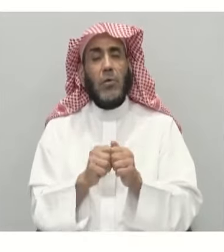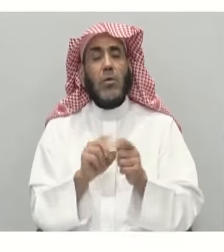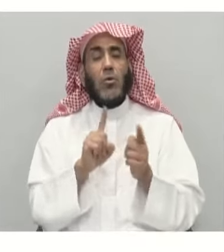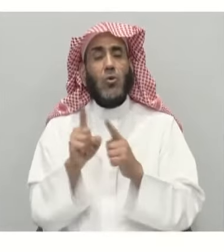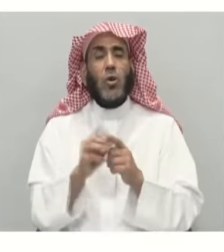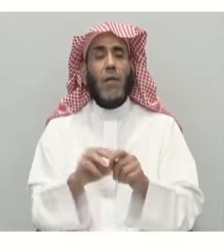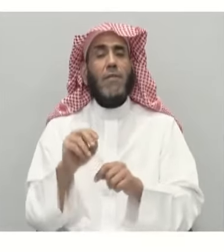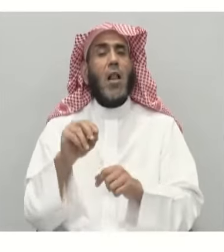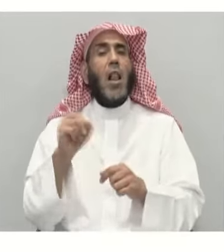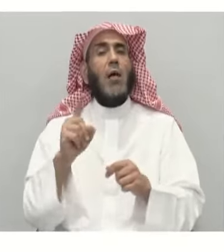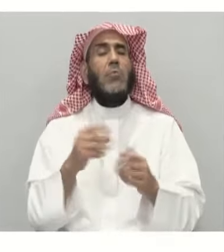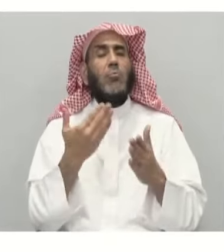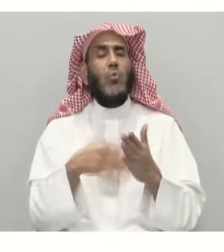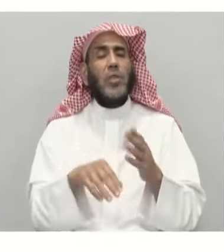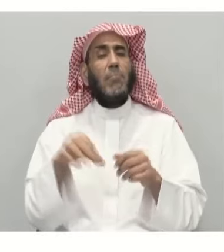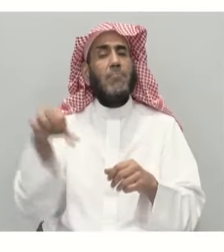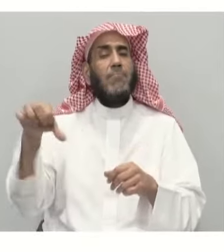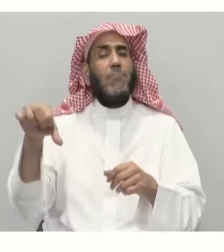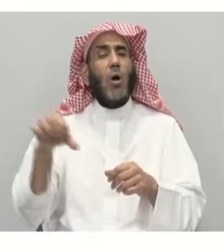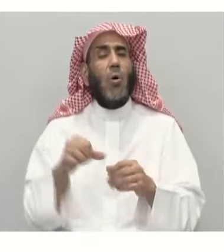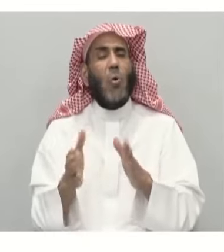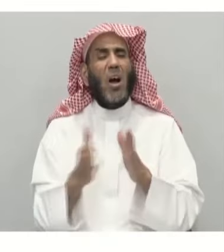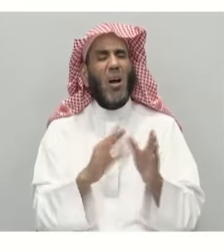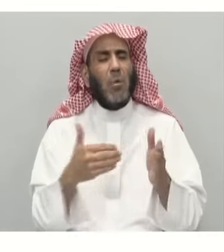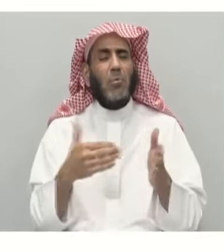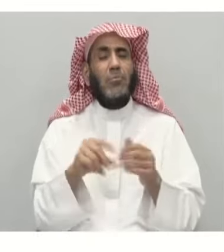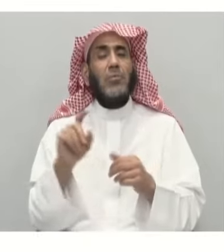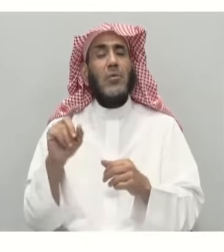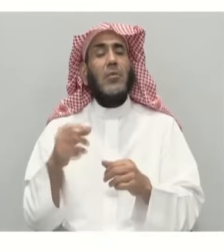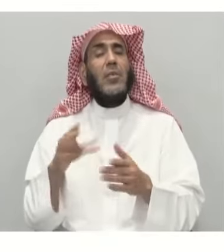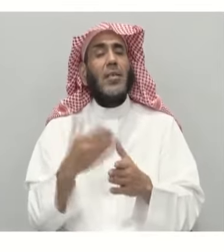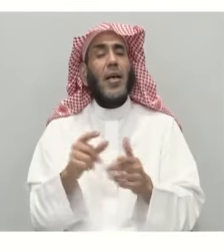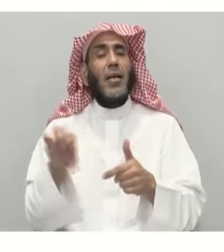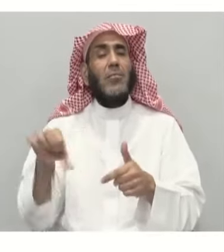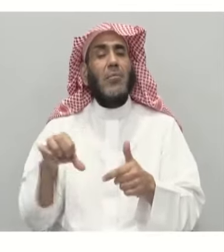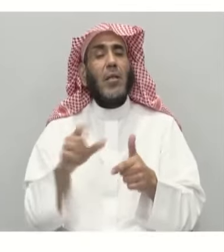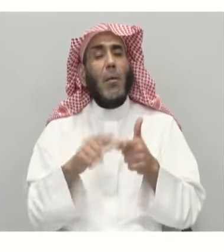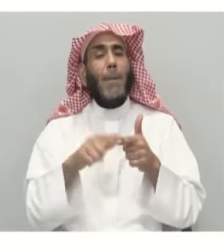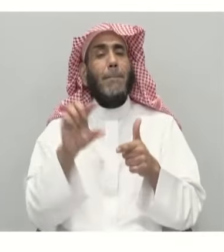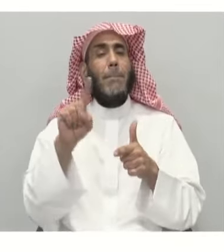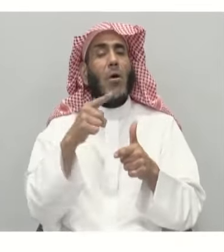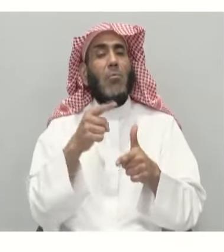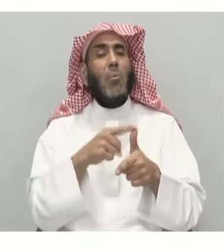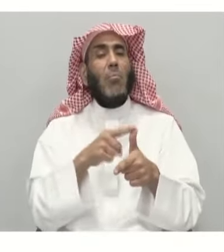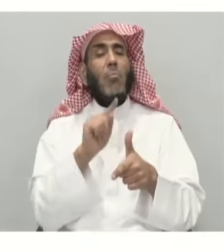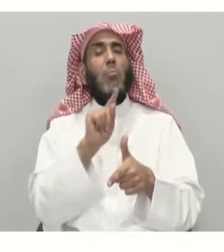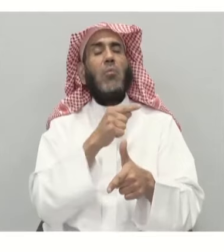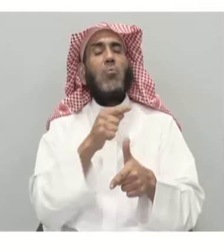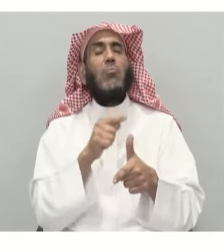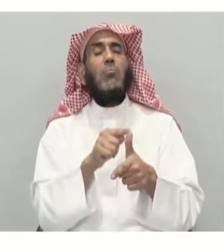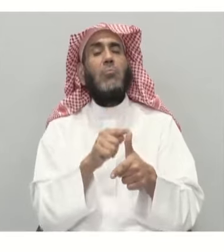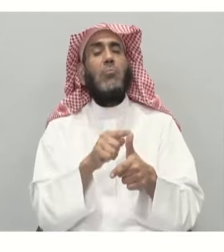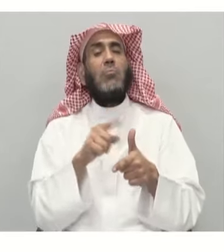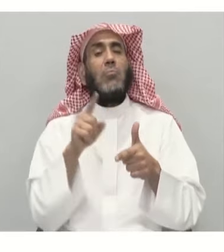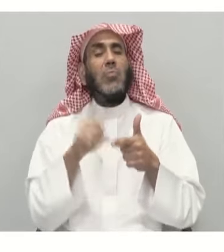في الهمزه المتوسطه على الواو قبل الاتيان الى المتطرفه اقول اذا كانت مضمومه وما قبلها مضموم